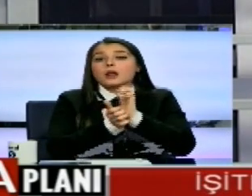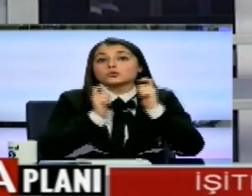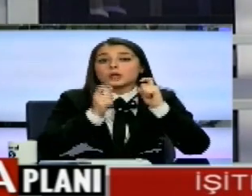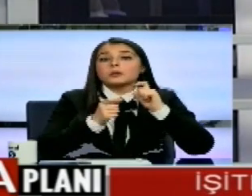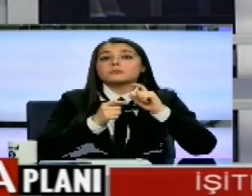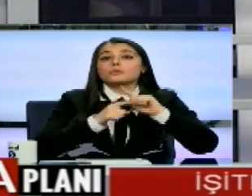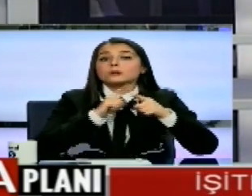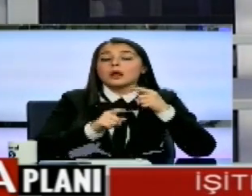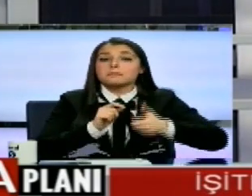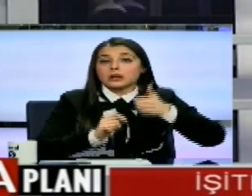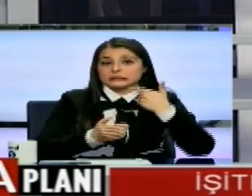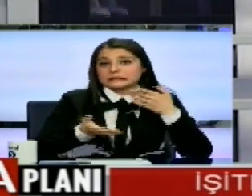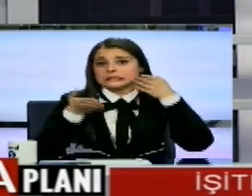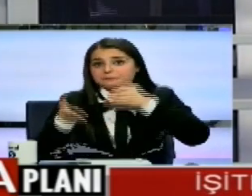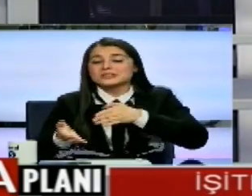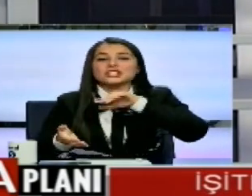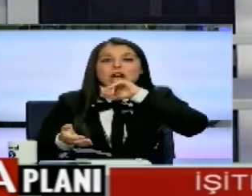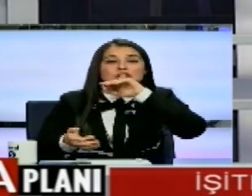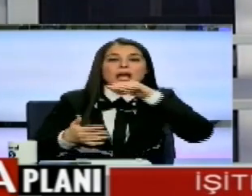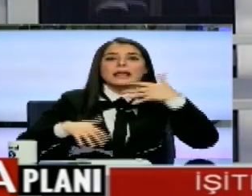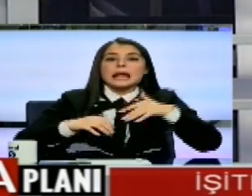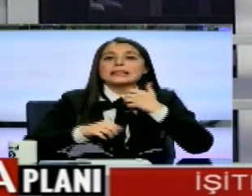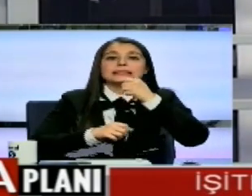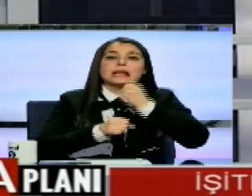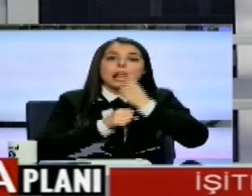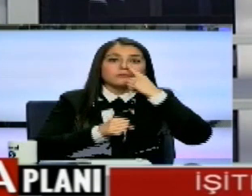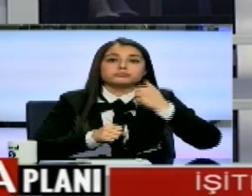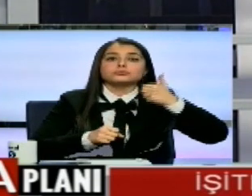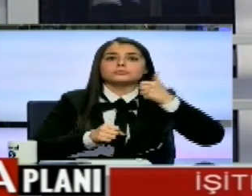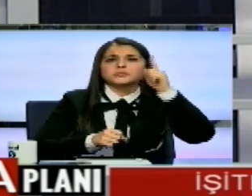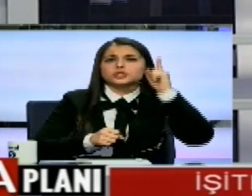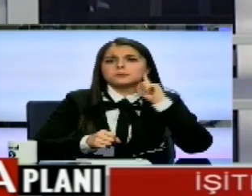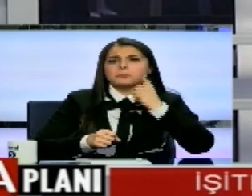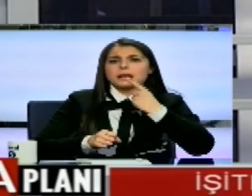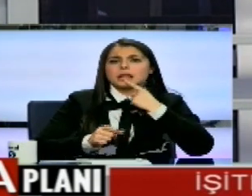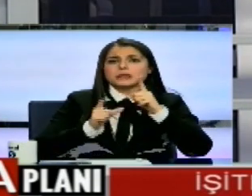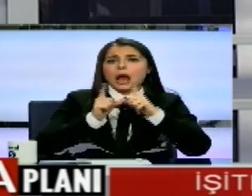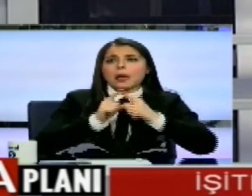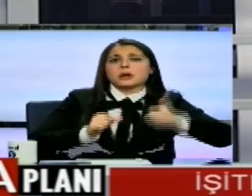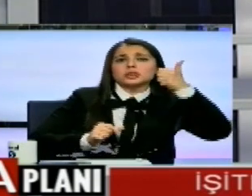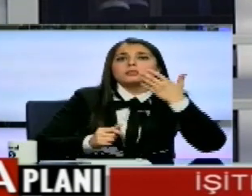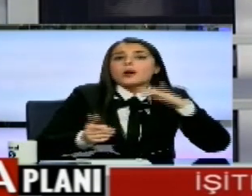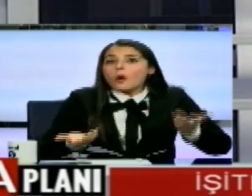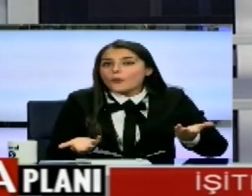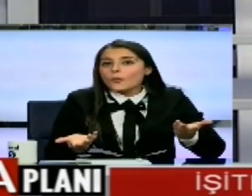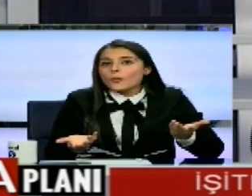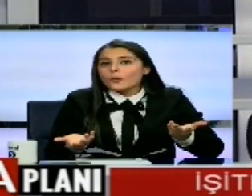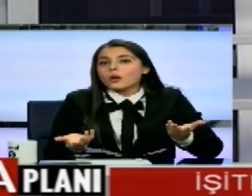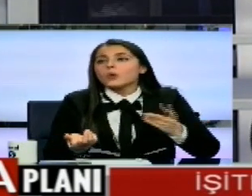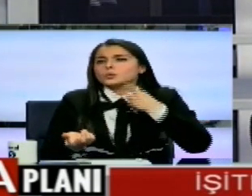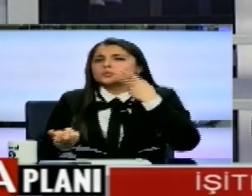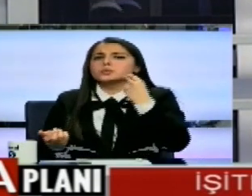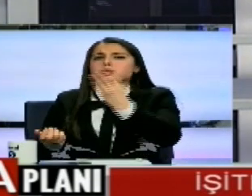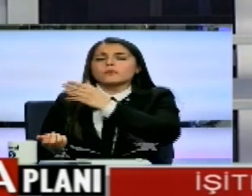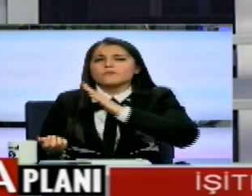gittim. Yaşlı ve Engelliler Genel Müdürlüğü var. Bir tane işitme engelli daire başkanı yok. Bu insanlar